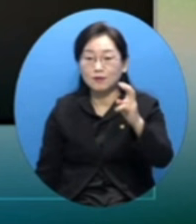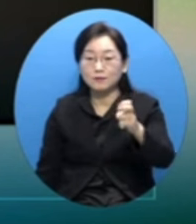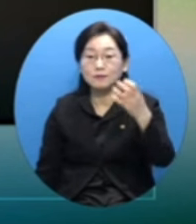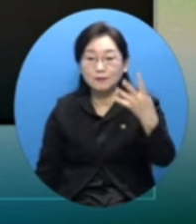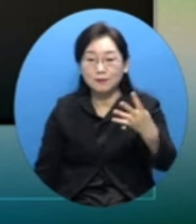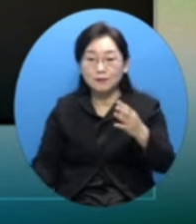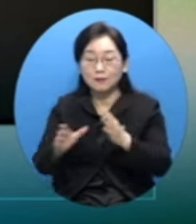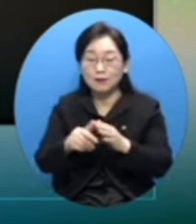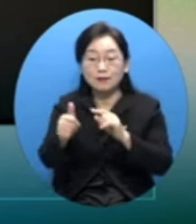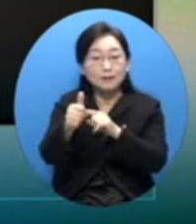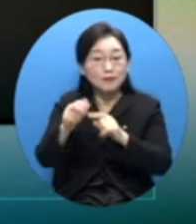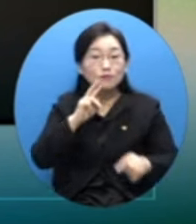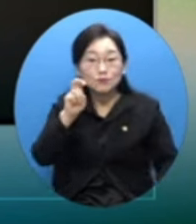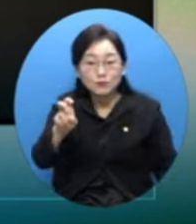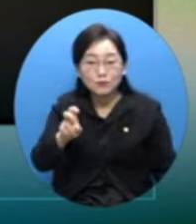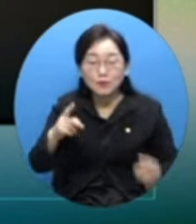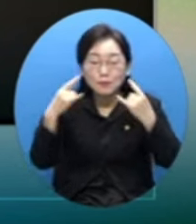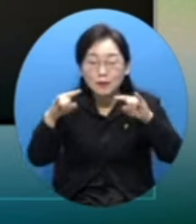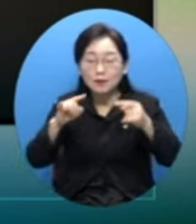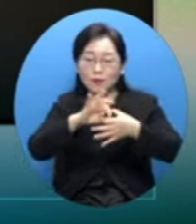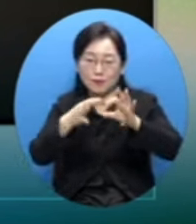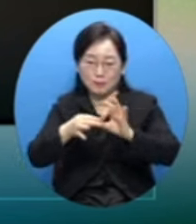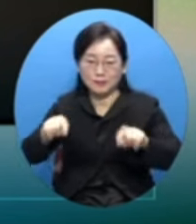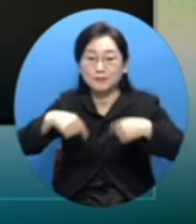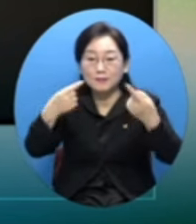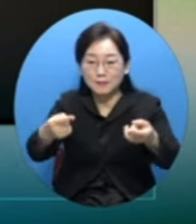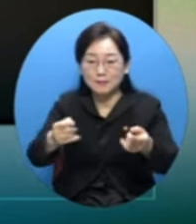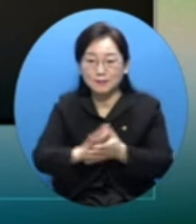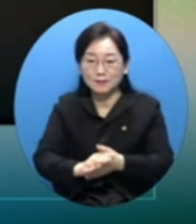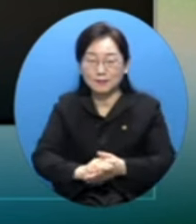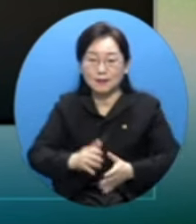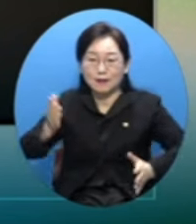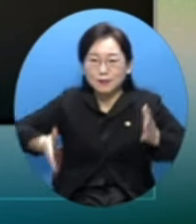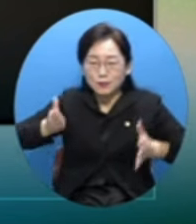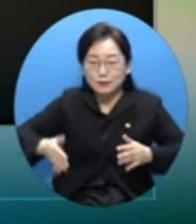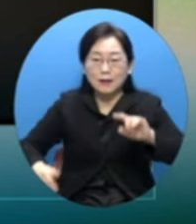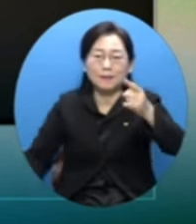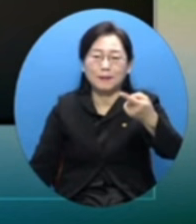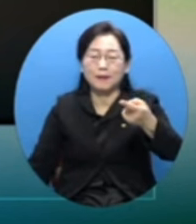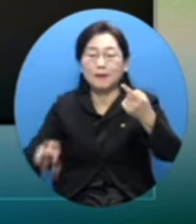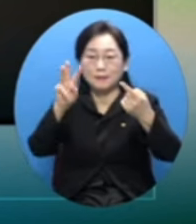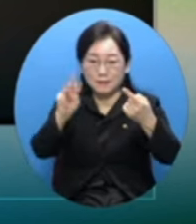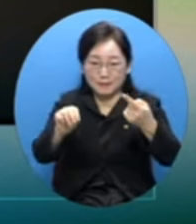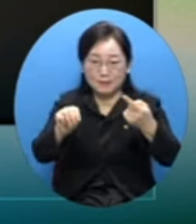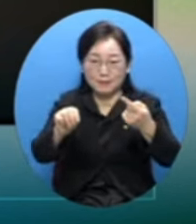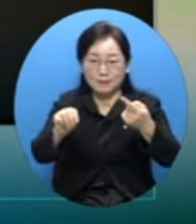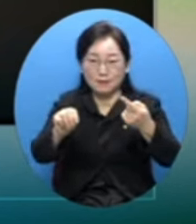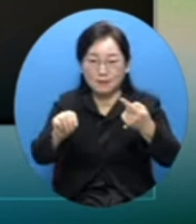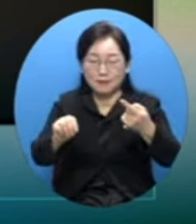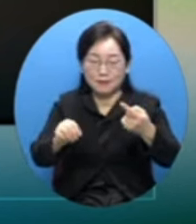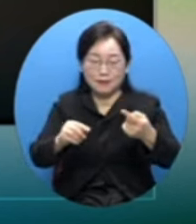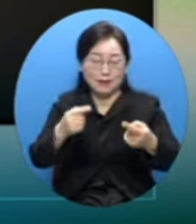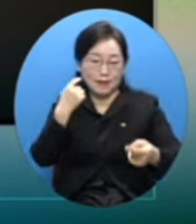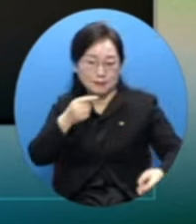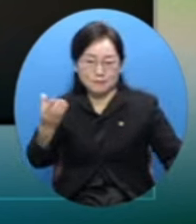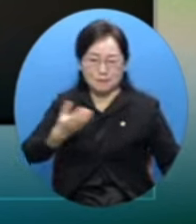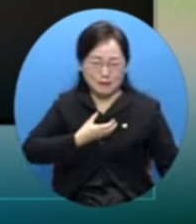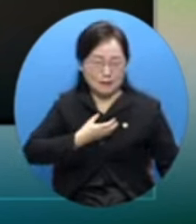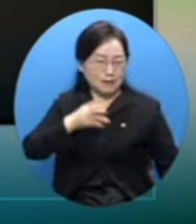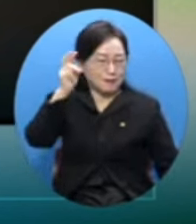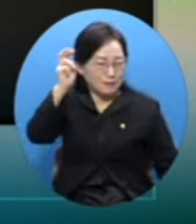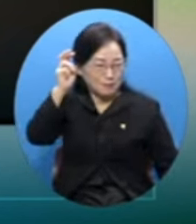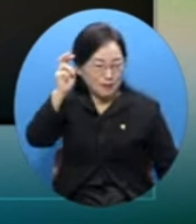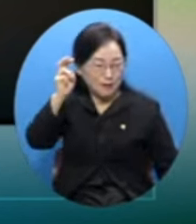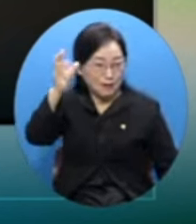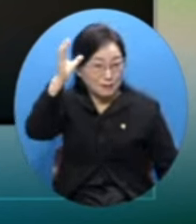그가 22살 때 파리올림픽에 출전합니다. 그는 육상 100m 종목의 금메달 유망주였습니다. 그런